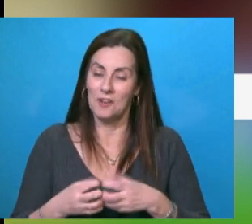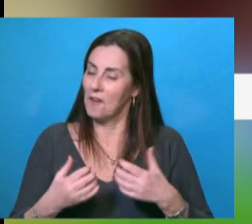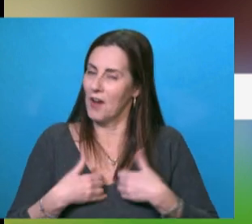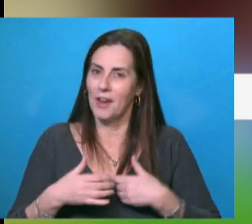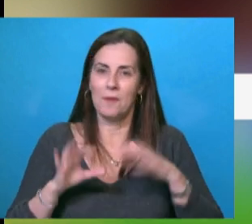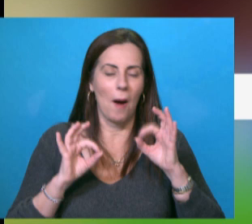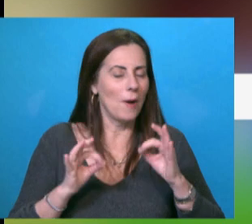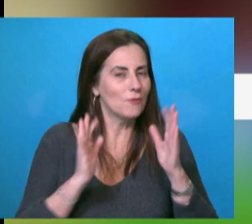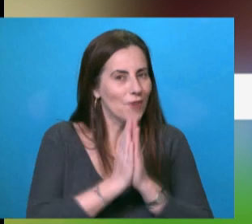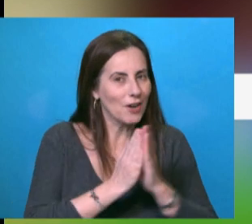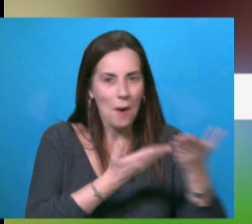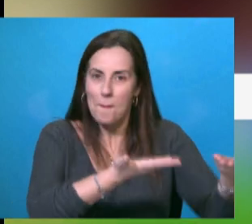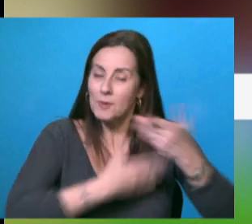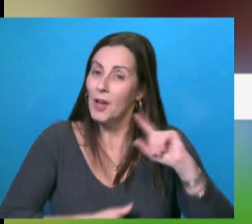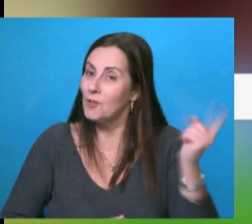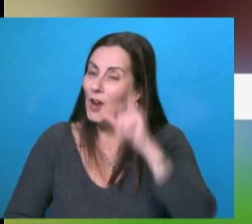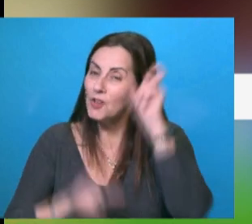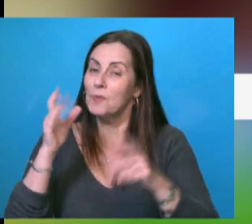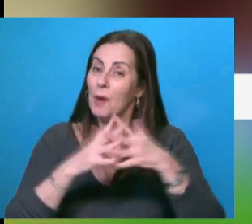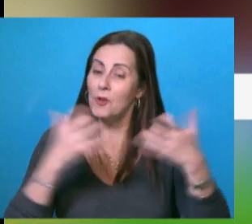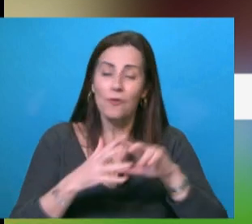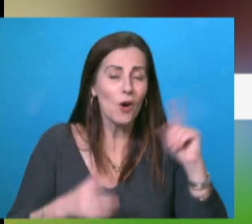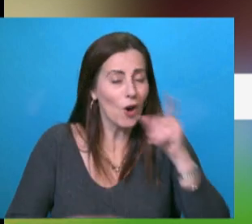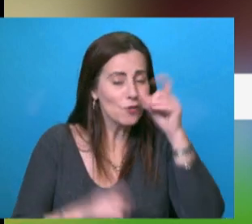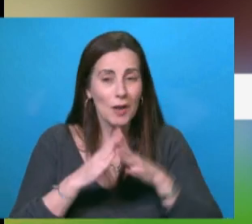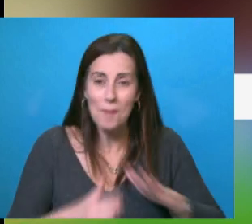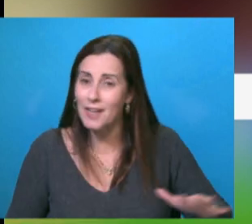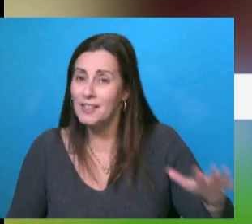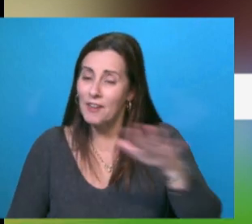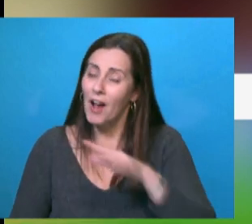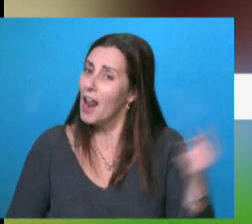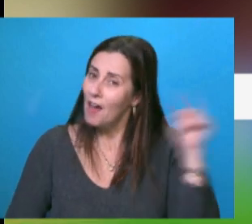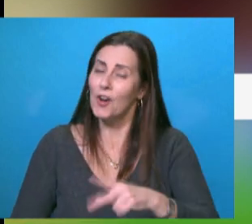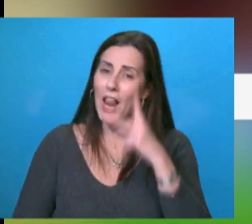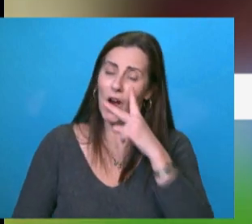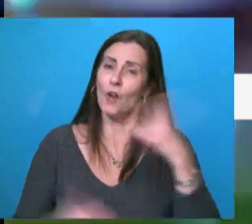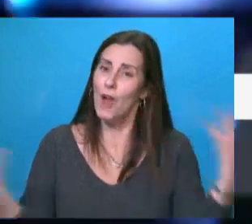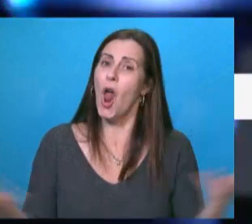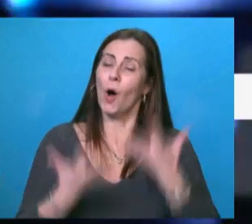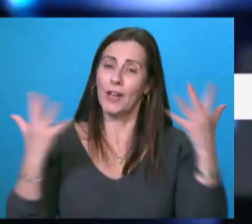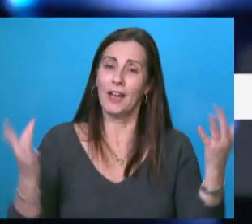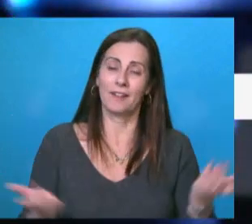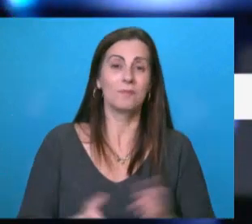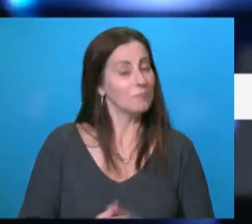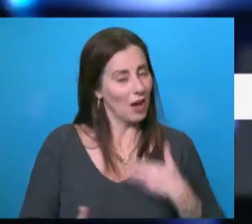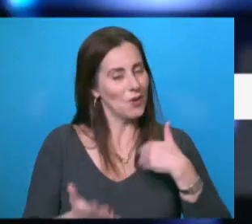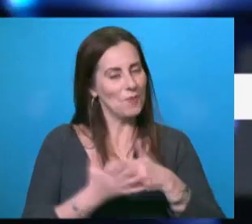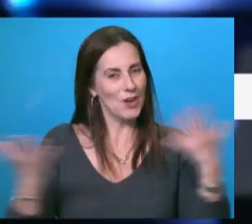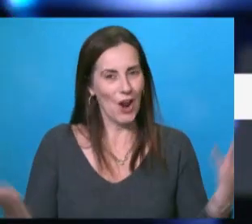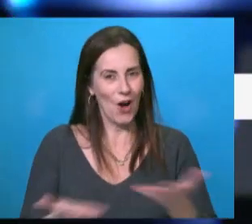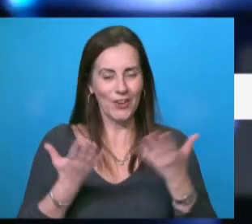מזמינים את כל תושבי אשדוד ואת כל תושבי הסביבה לבוא לעודד. אז אנחנו נמשיך לעודד